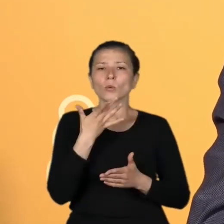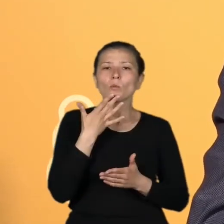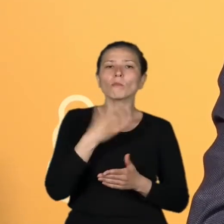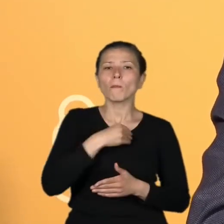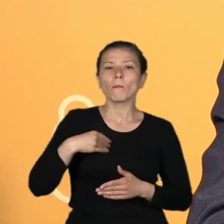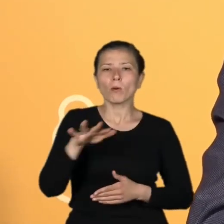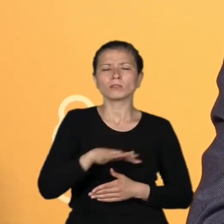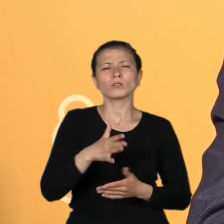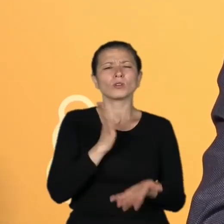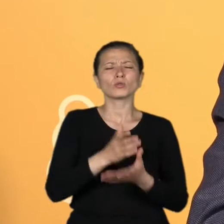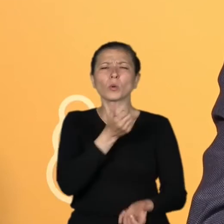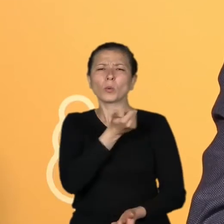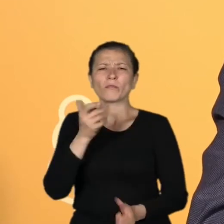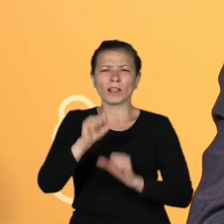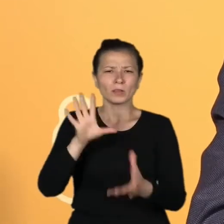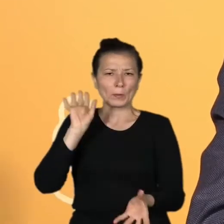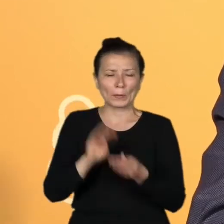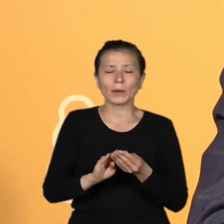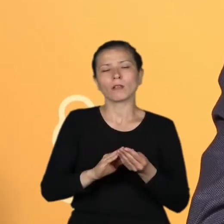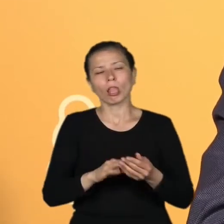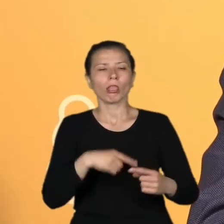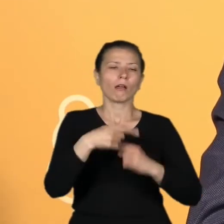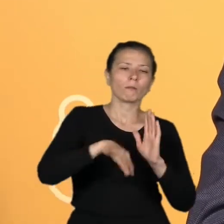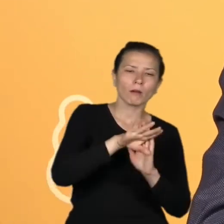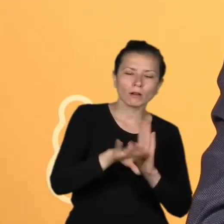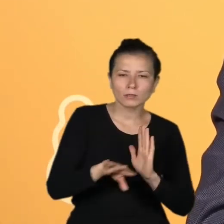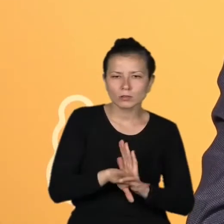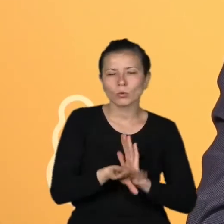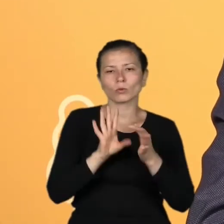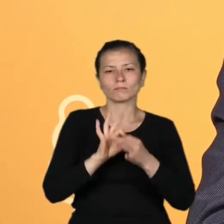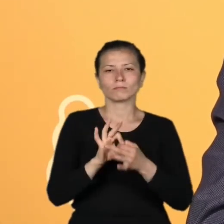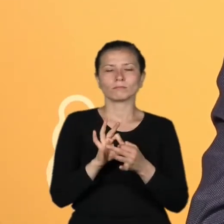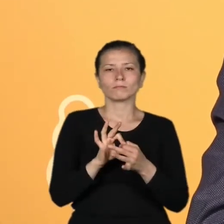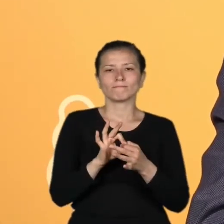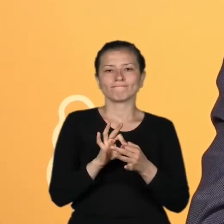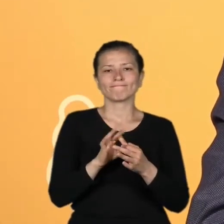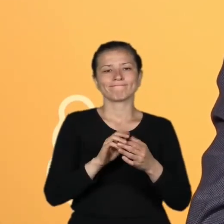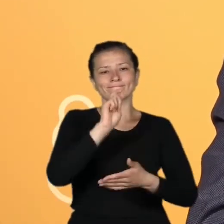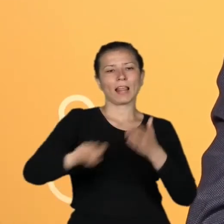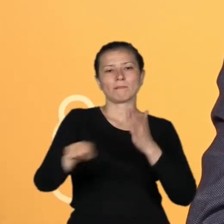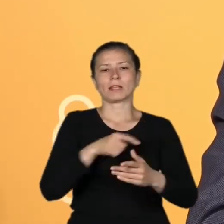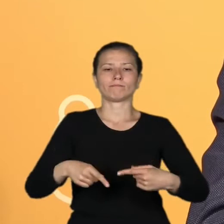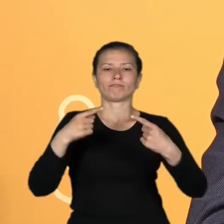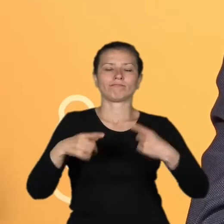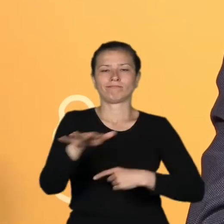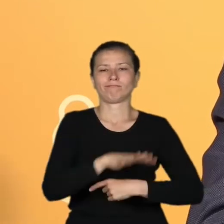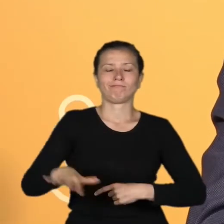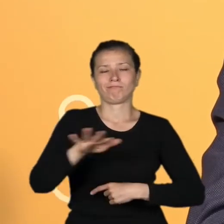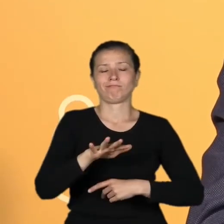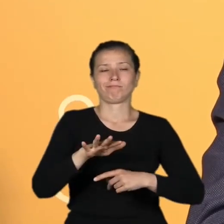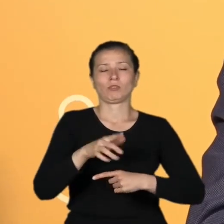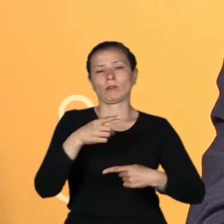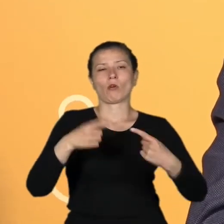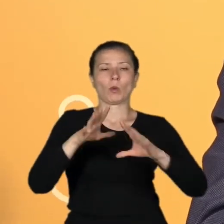w Polsce od wielu lat, że procedury, które związują się z eliminacją konfliktów przestrzennych, one być może